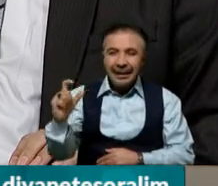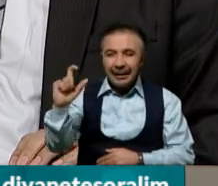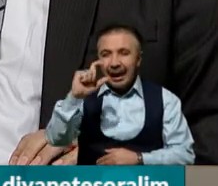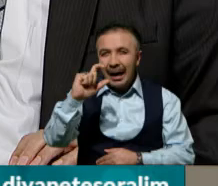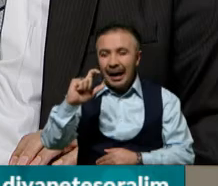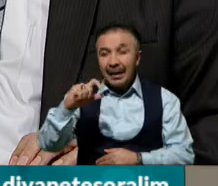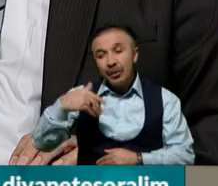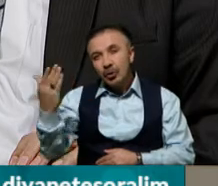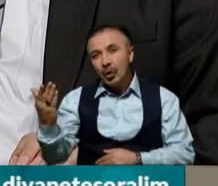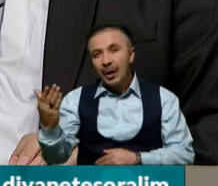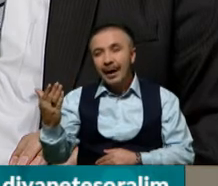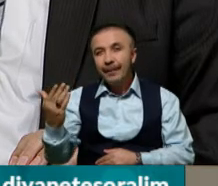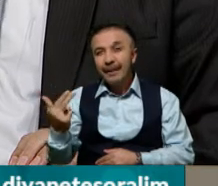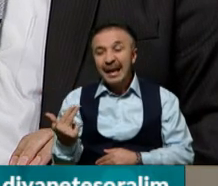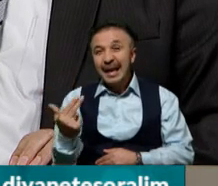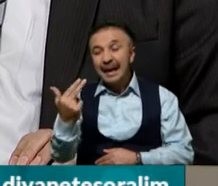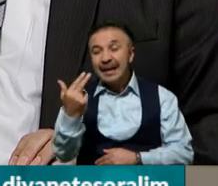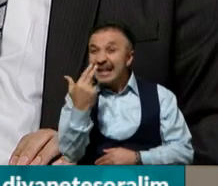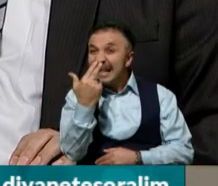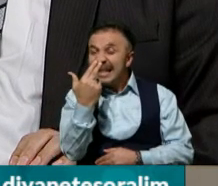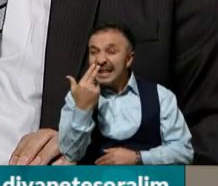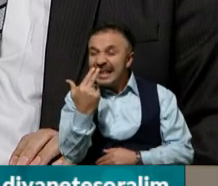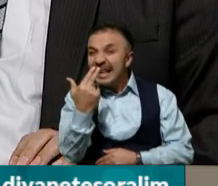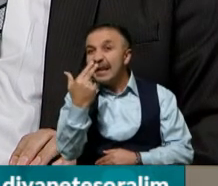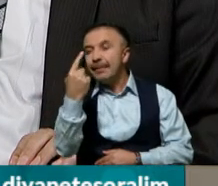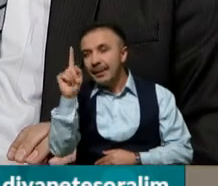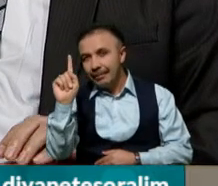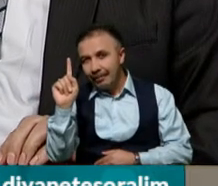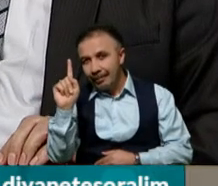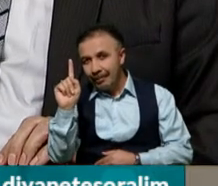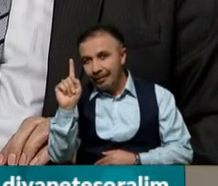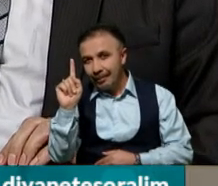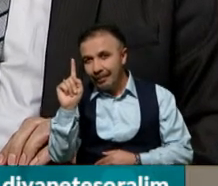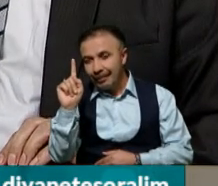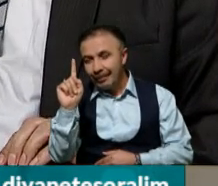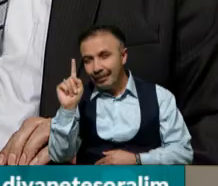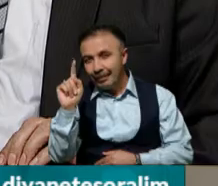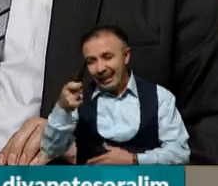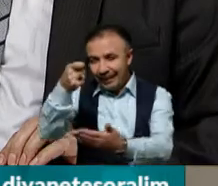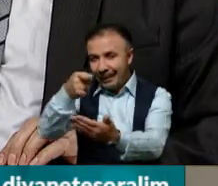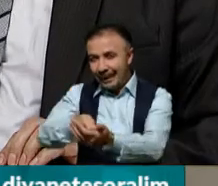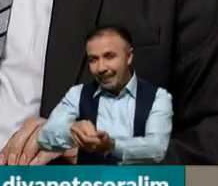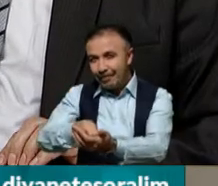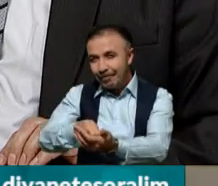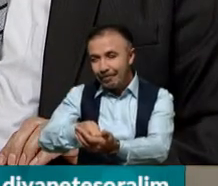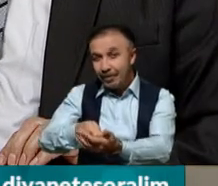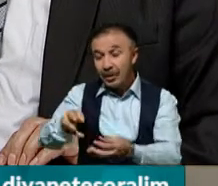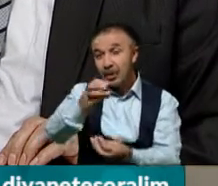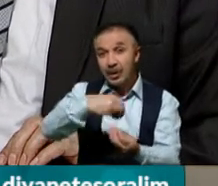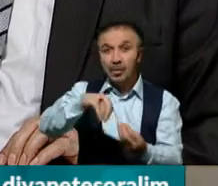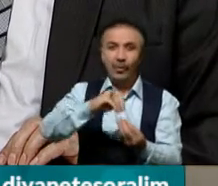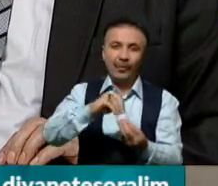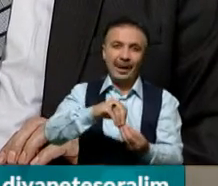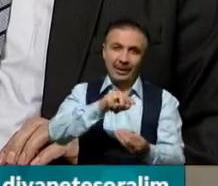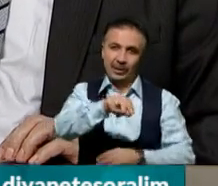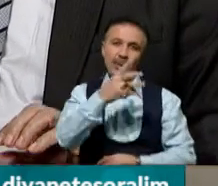vereyim. İşte bu faizdir. Bu akitteki, sözleşmedeki fazlalık